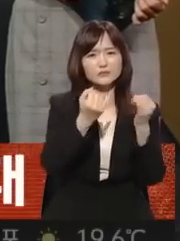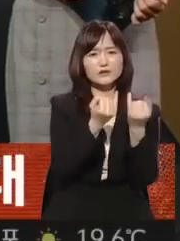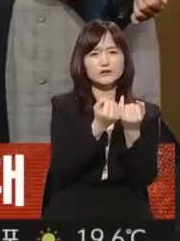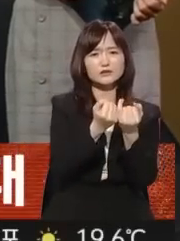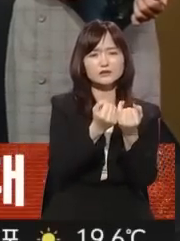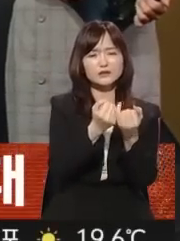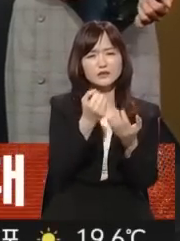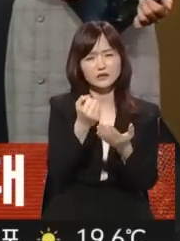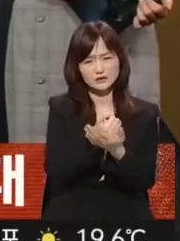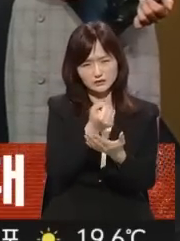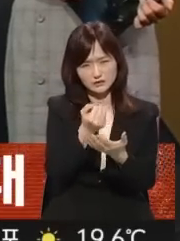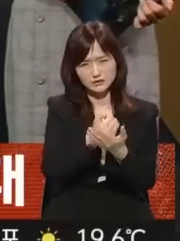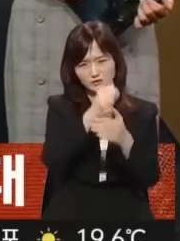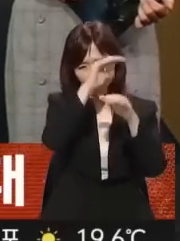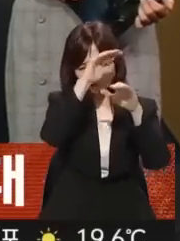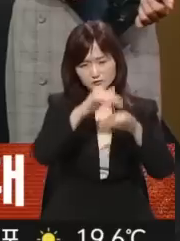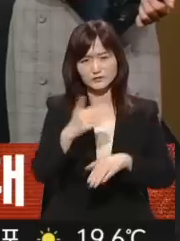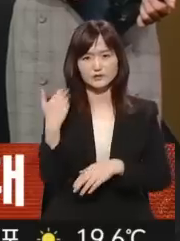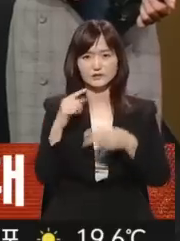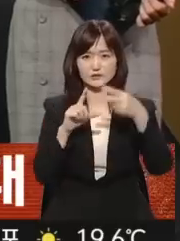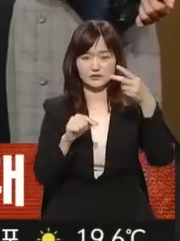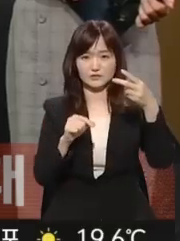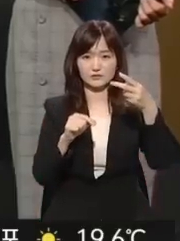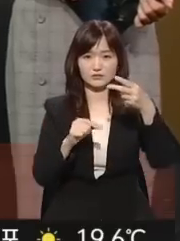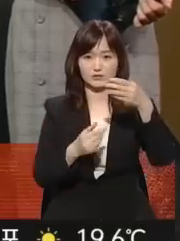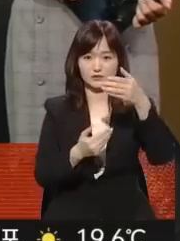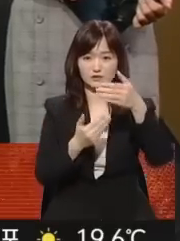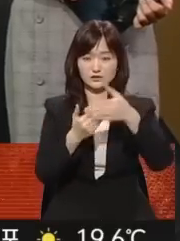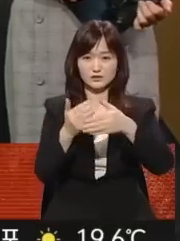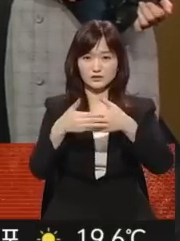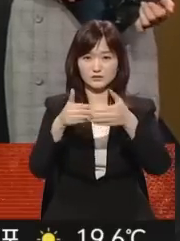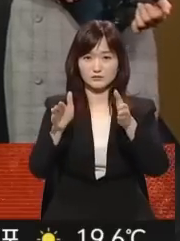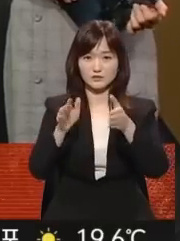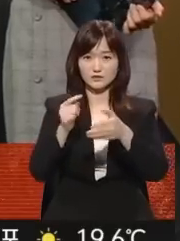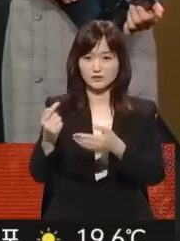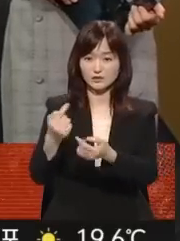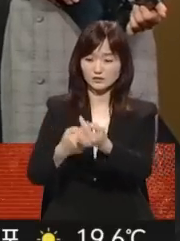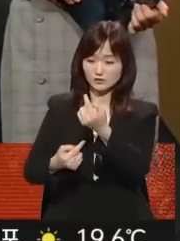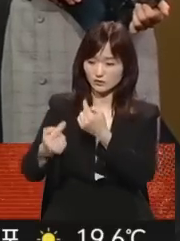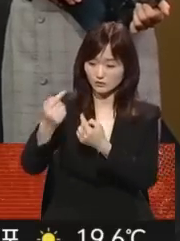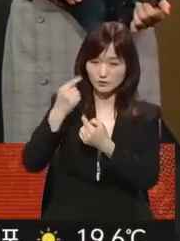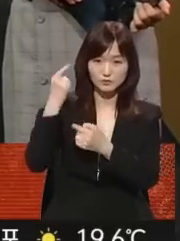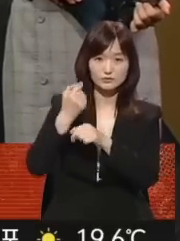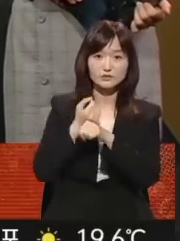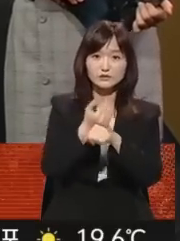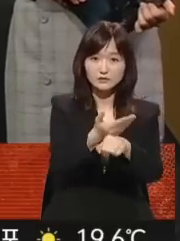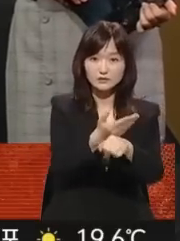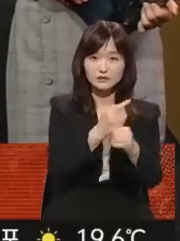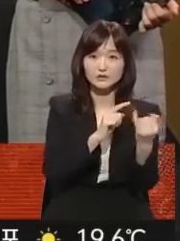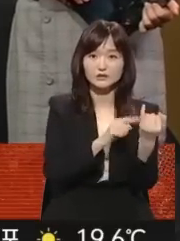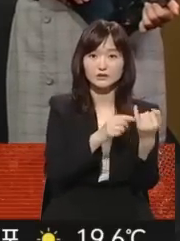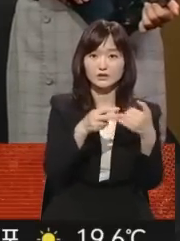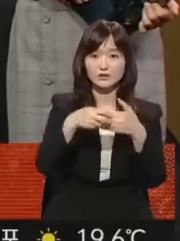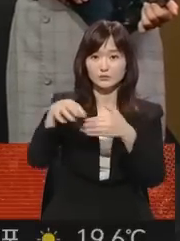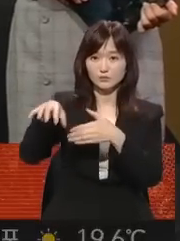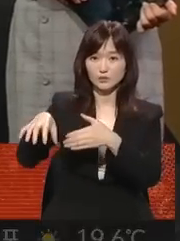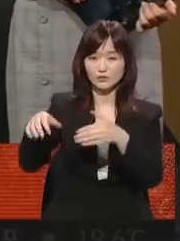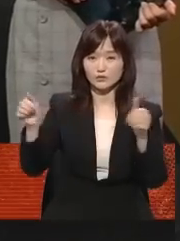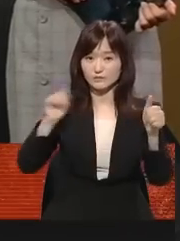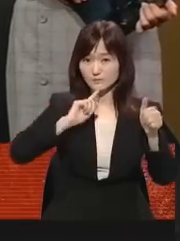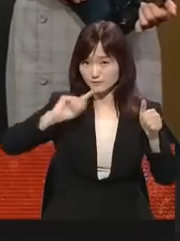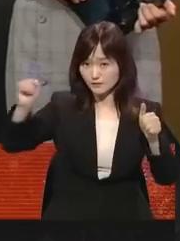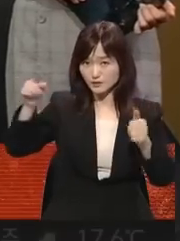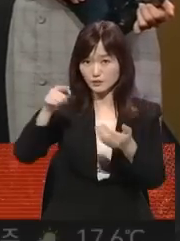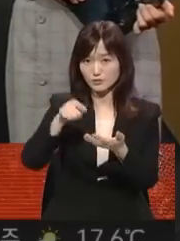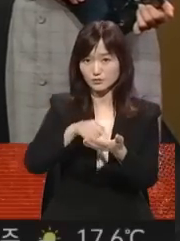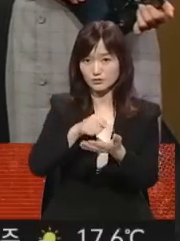사연 지난 2월 사건 반장의 제보가 들어와 전해드렸었는데요 여성이 병원 측을 상대로 제기한 손해배상